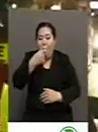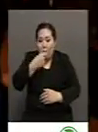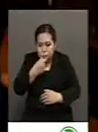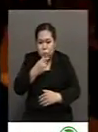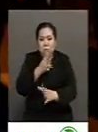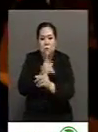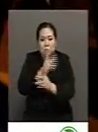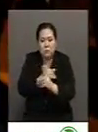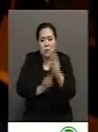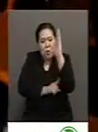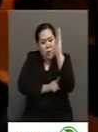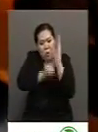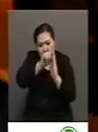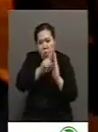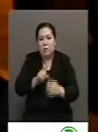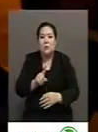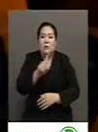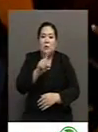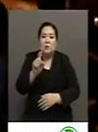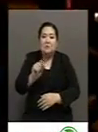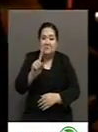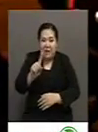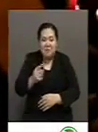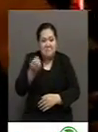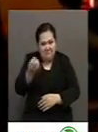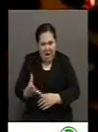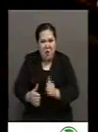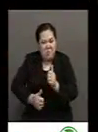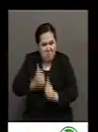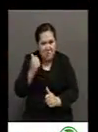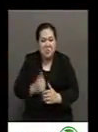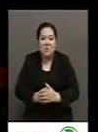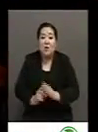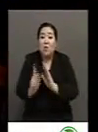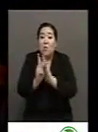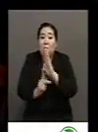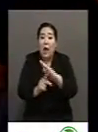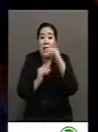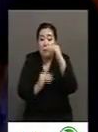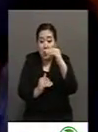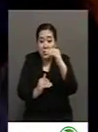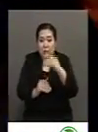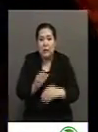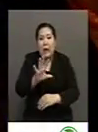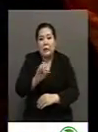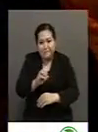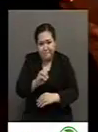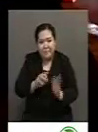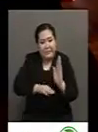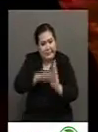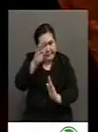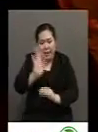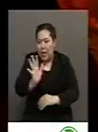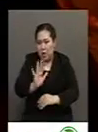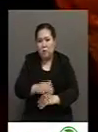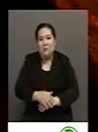อล์นี่คือมีปริมาณสูงถึง121มิลลิกรัมเปอร์เซ็นต์เลยทีเดียวเพราะว่าตามกฎหมายเขากำหนดขั้นต่ำอยู่ที่50มิลลิกรัมเปอร์เซ็น